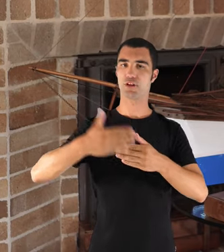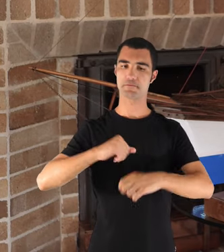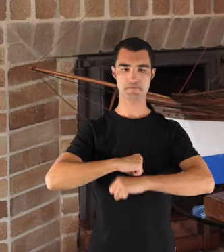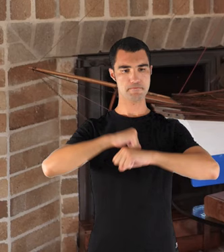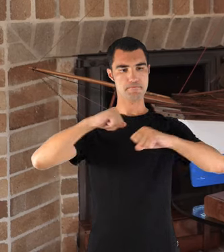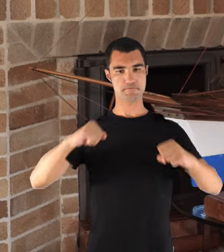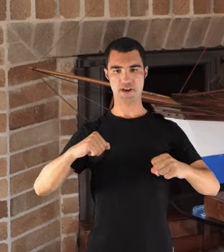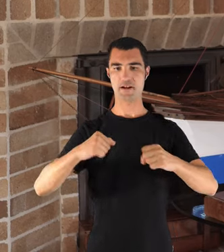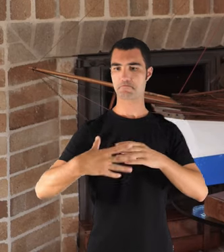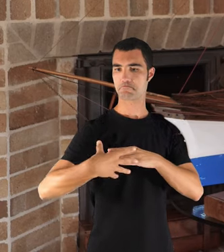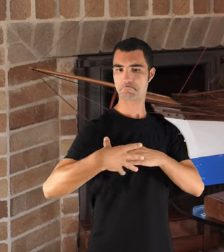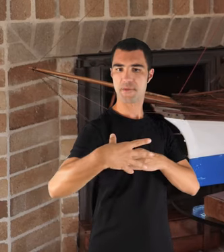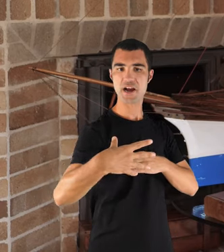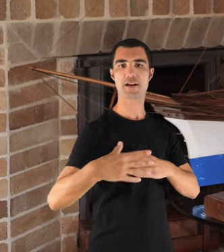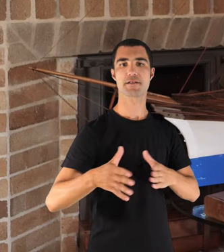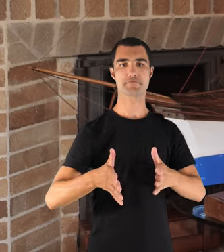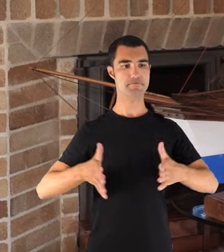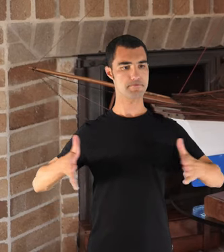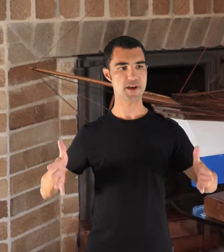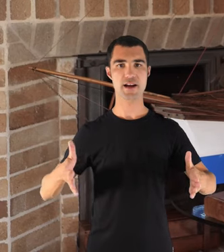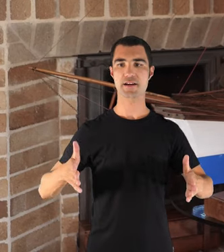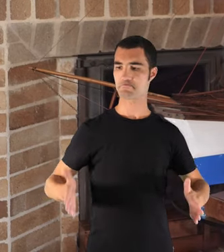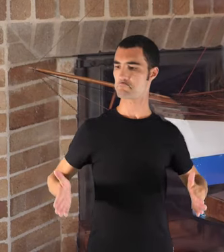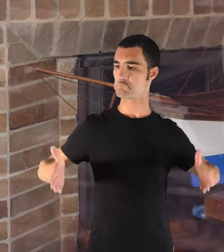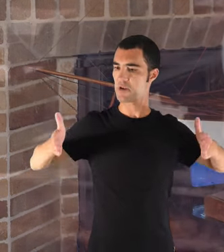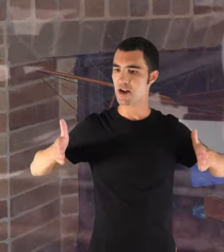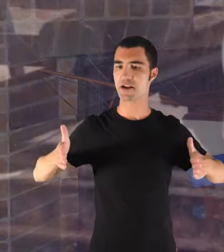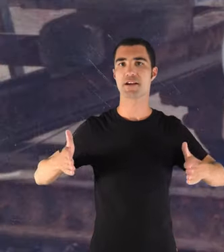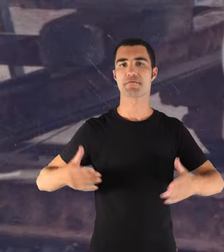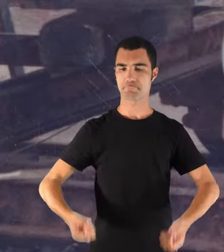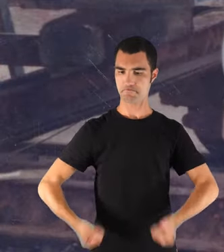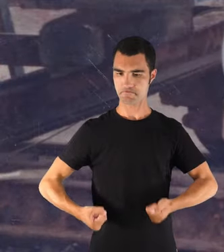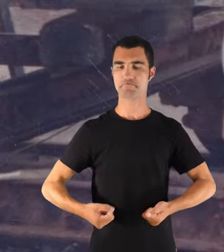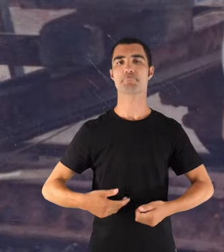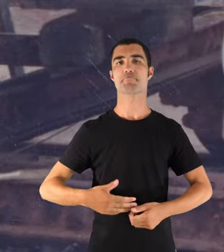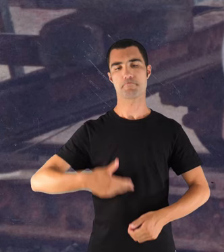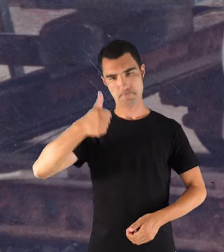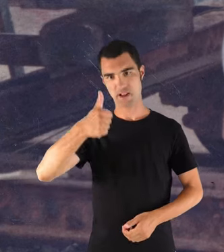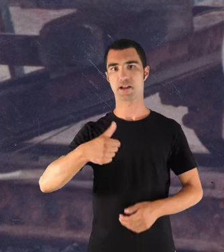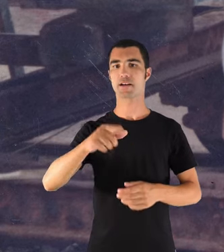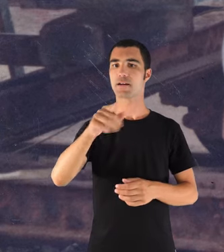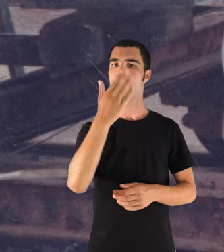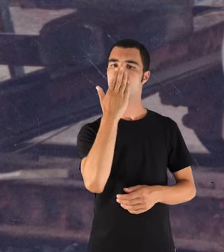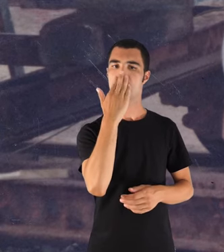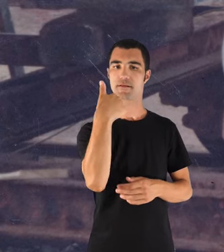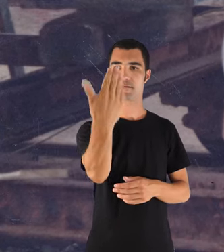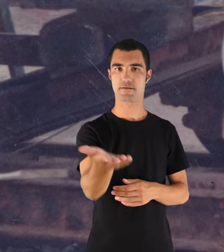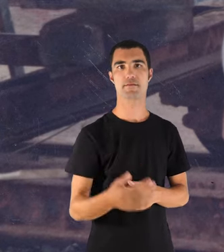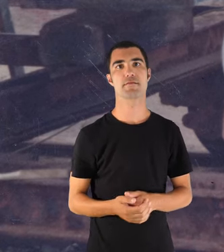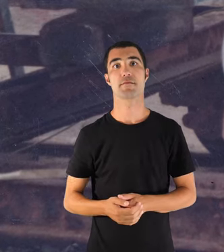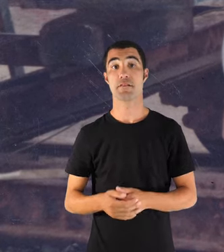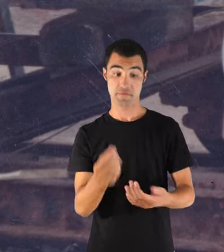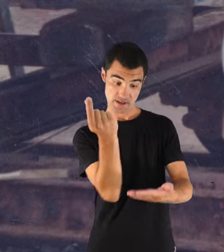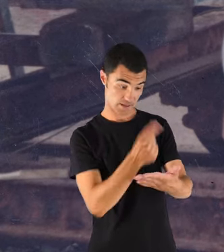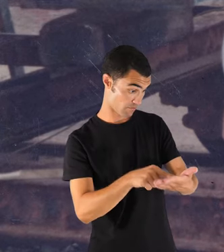un poc més de força a la popa. És a dir, que eren les mateixes plantilles però modificades. I després ja vaig